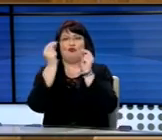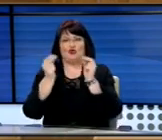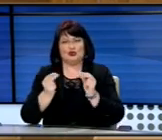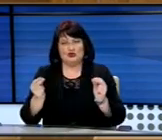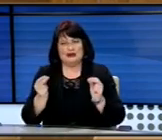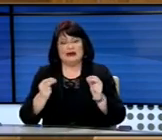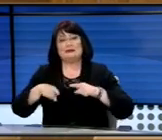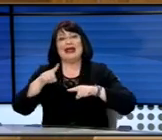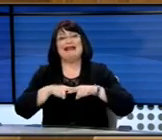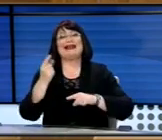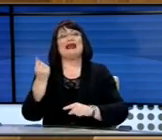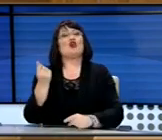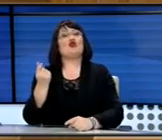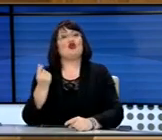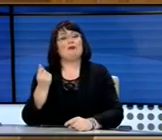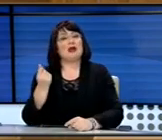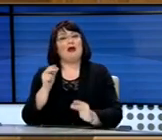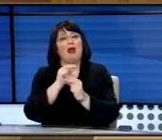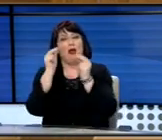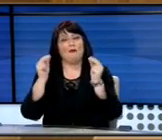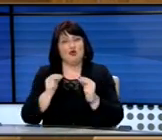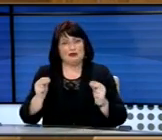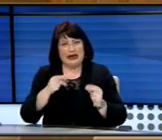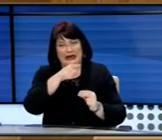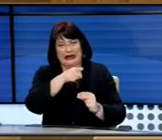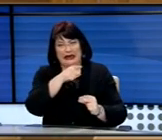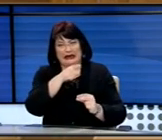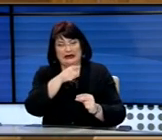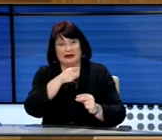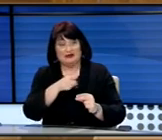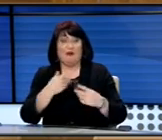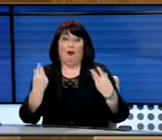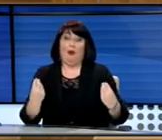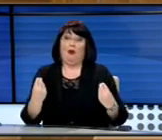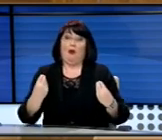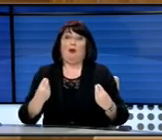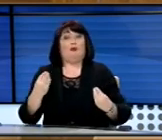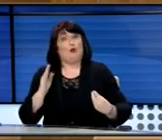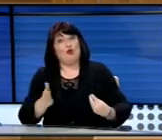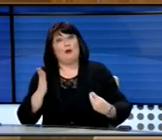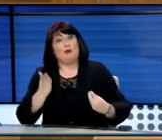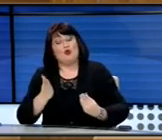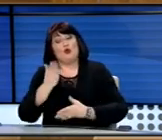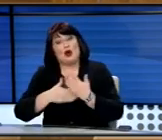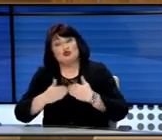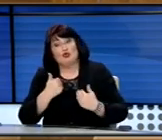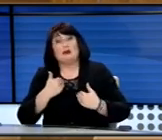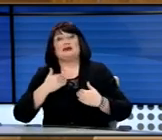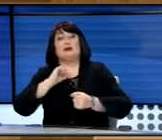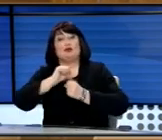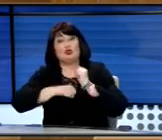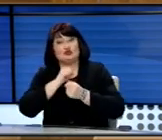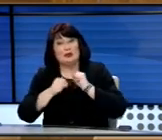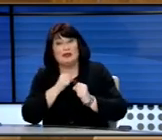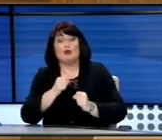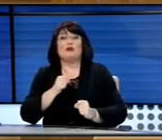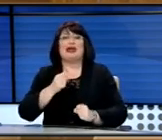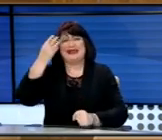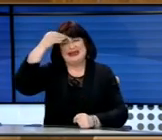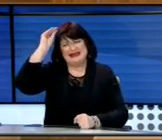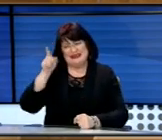εξωστρεφή ελληνική οικονομία, για την οποία έχετε κοπιάσει και την έχετε διαφημίσει τόσο εσείς κύριε Μητσοτάκη όσο και εσείς